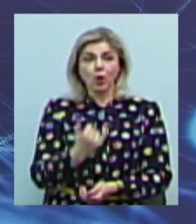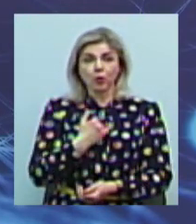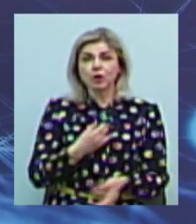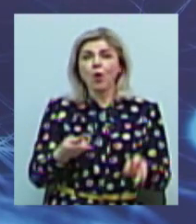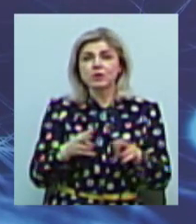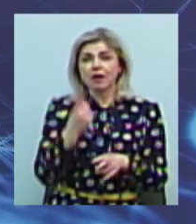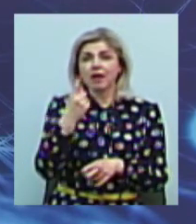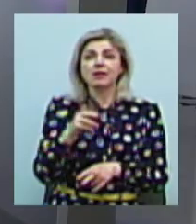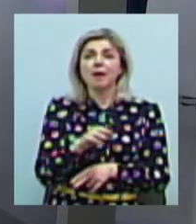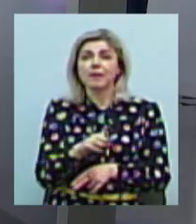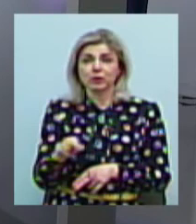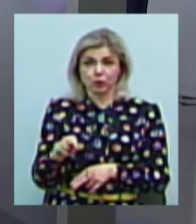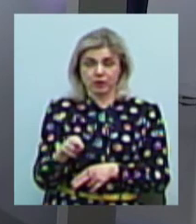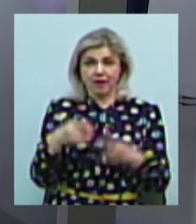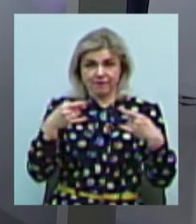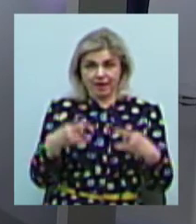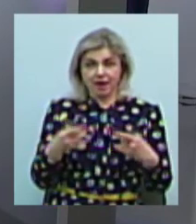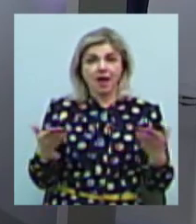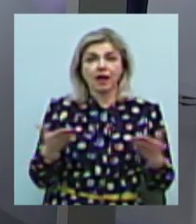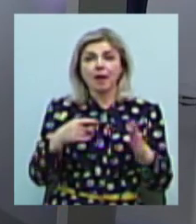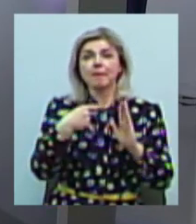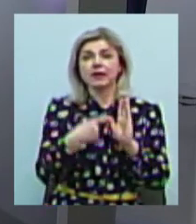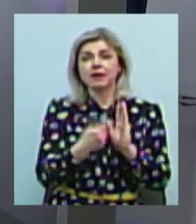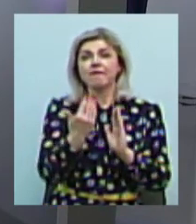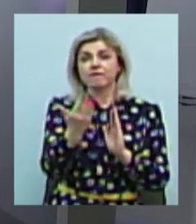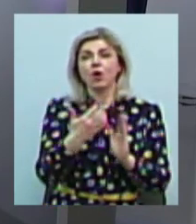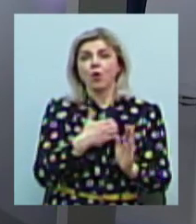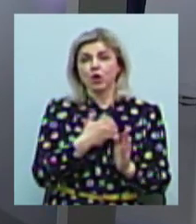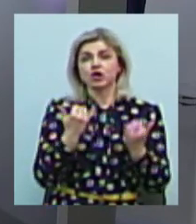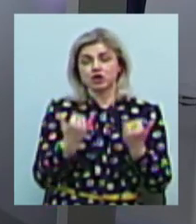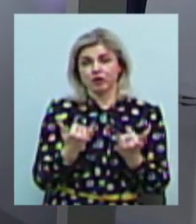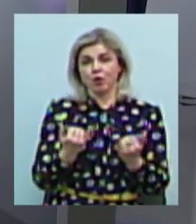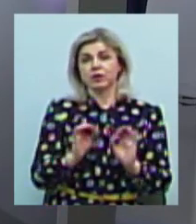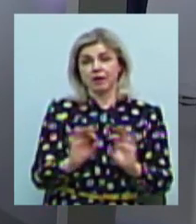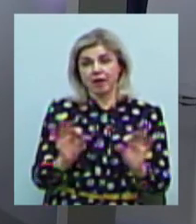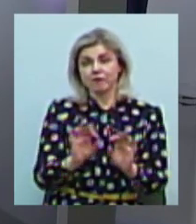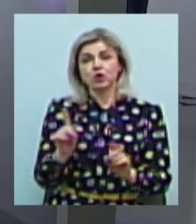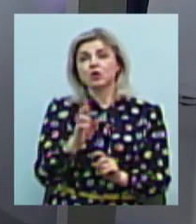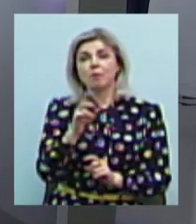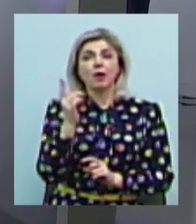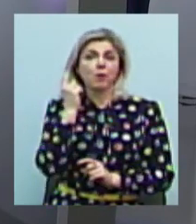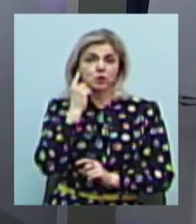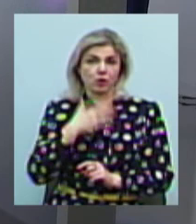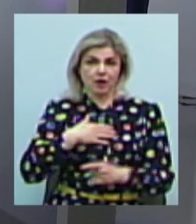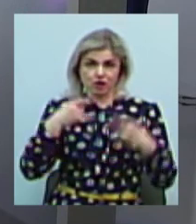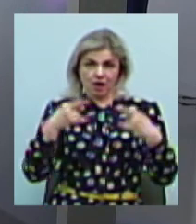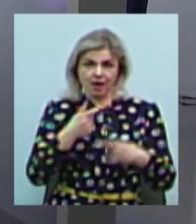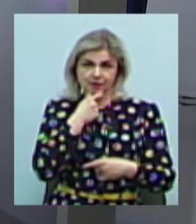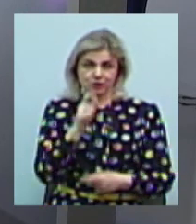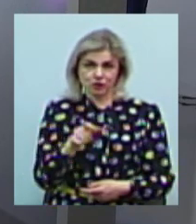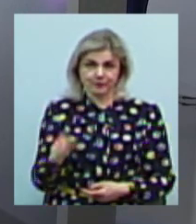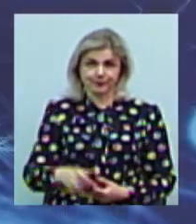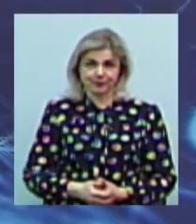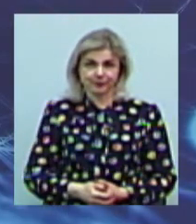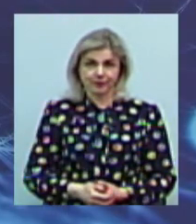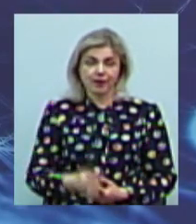нашого ефіру, і яке питання ви хотіли б сьогодні ще озвучити, щоб почули і наші глядачі, будь ласка?